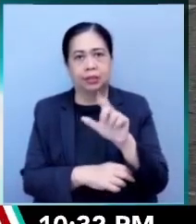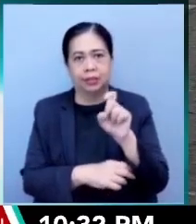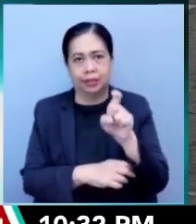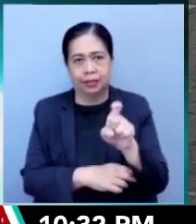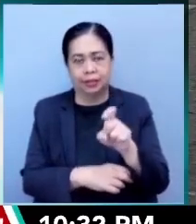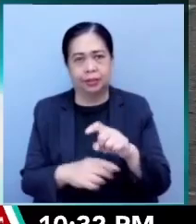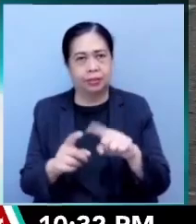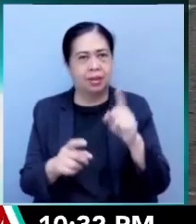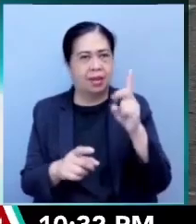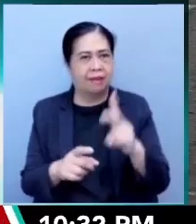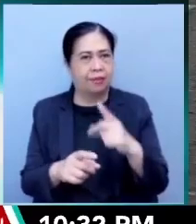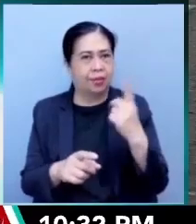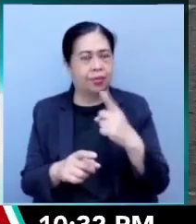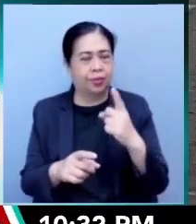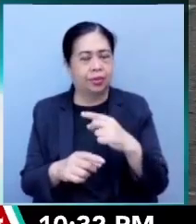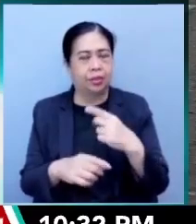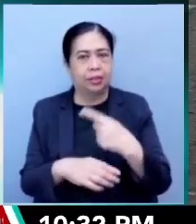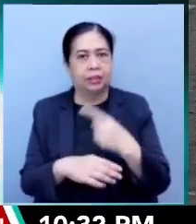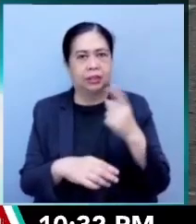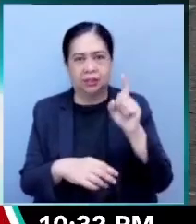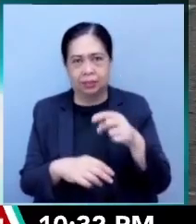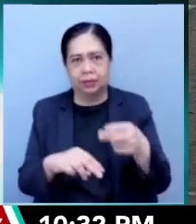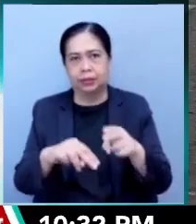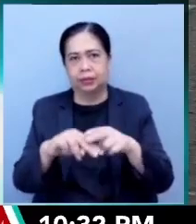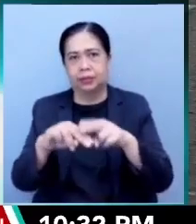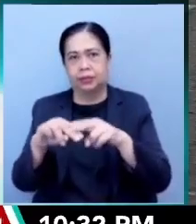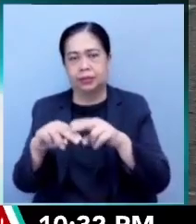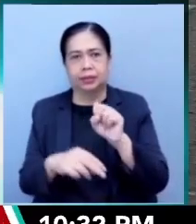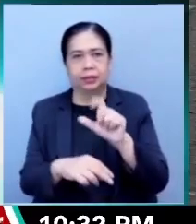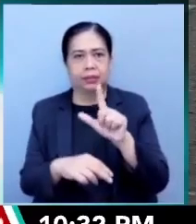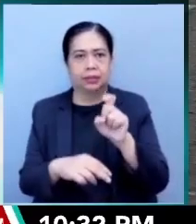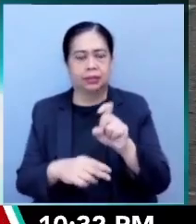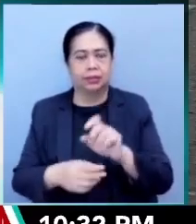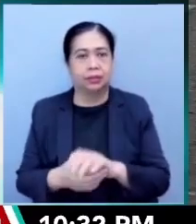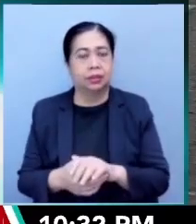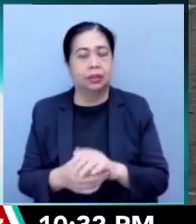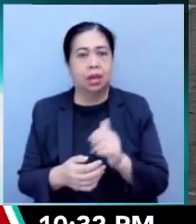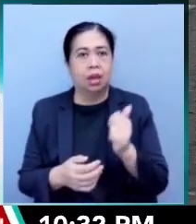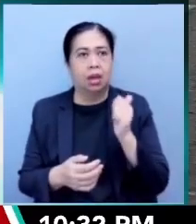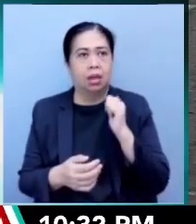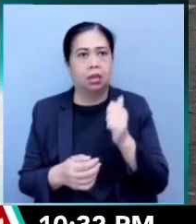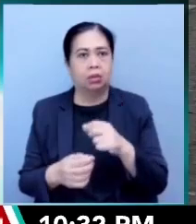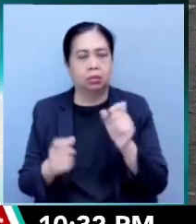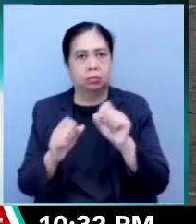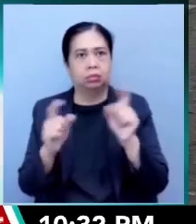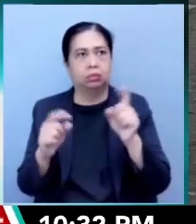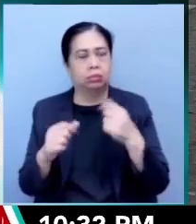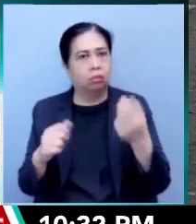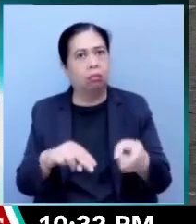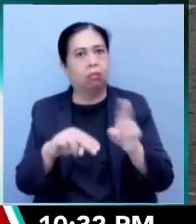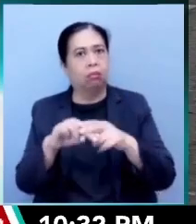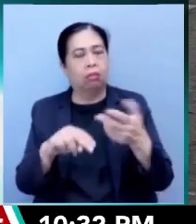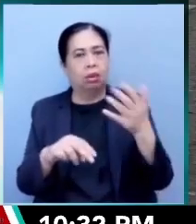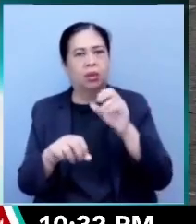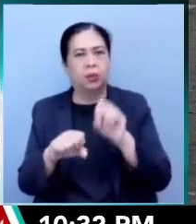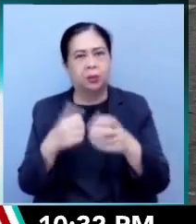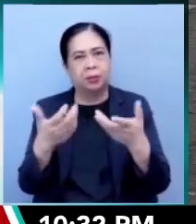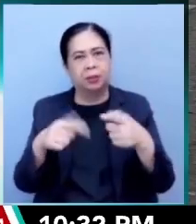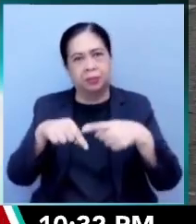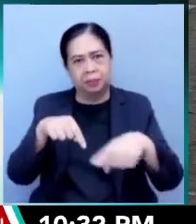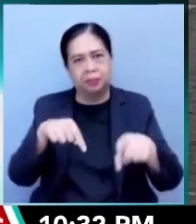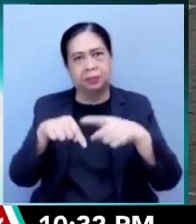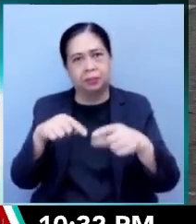daw yan ng toll hike na dapat ipatupad sa SLEX. Ayaw daw kasi nilang mabigla ang mga motorista, kaya posibleng sa susunod na taon na